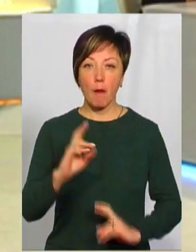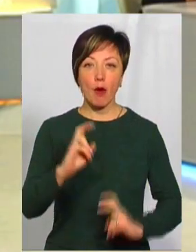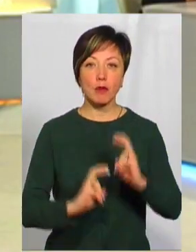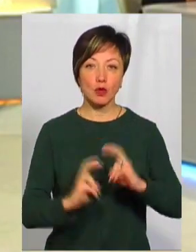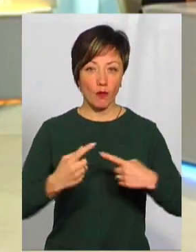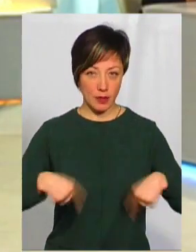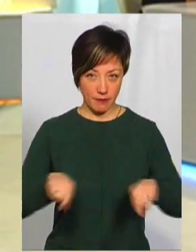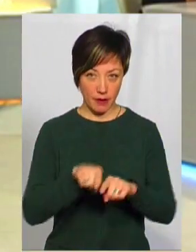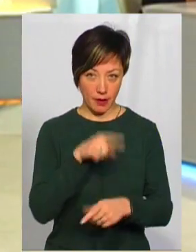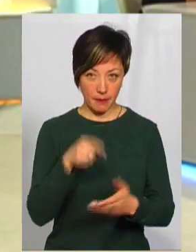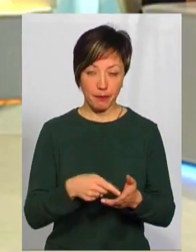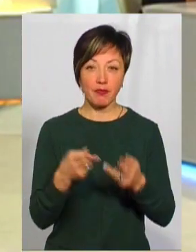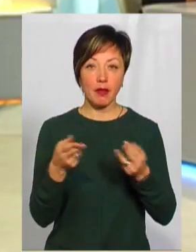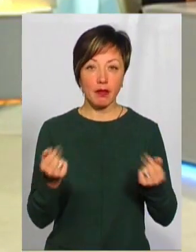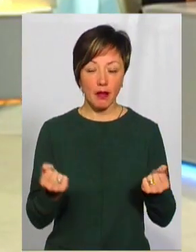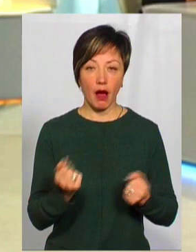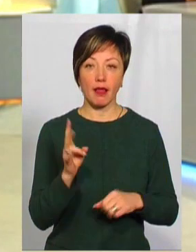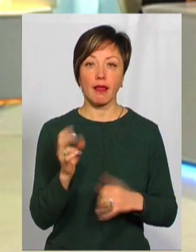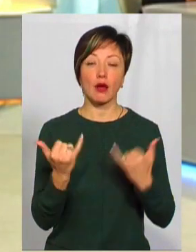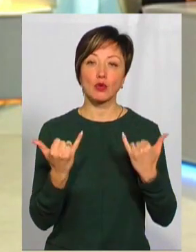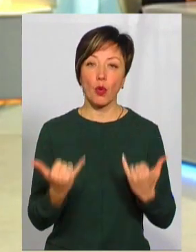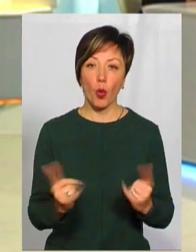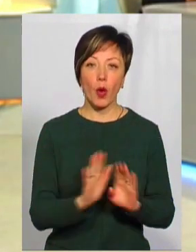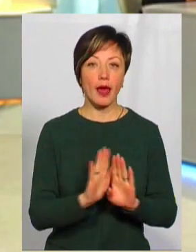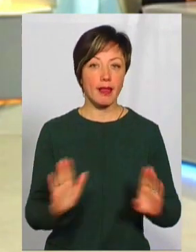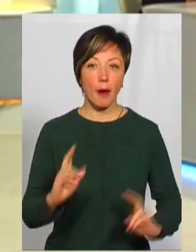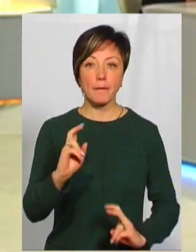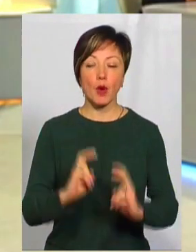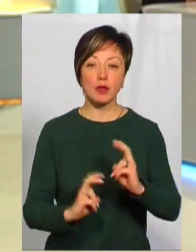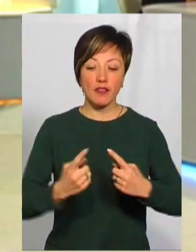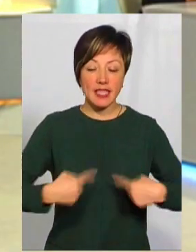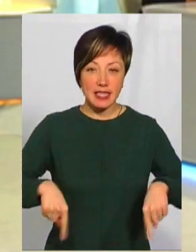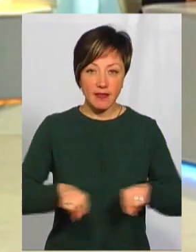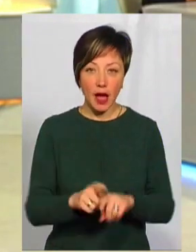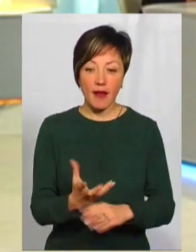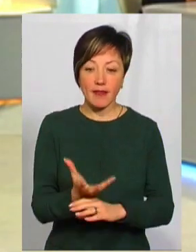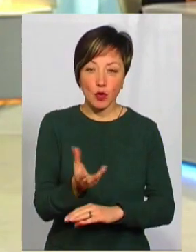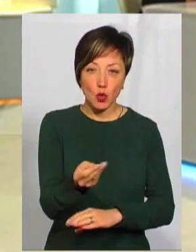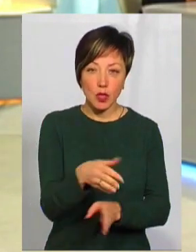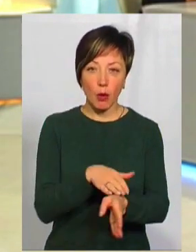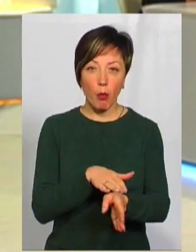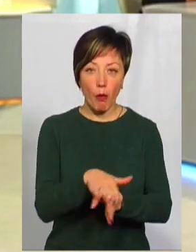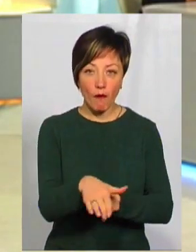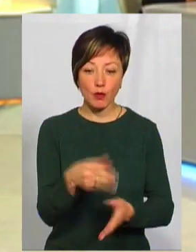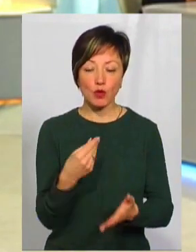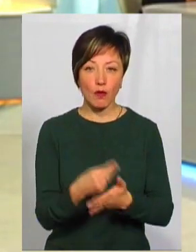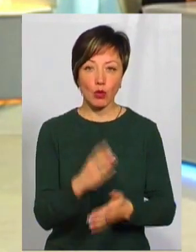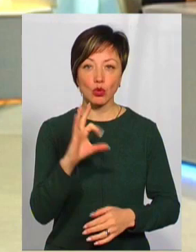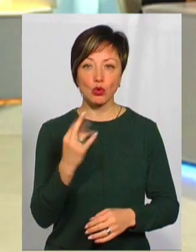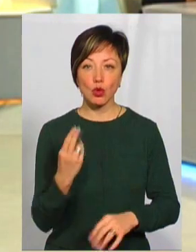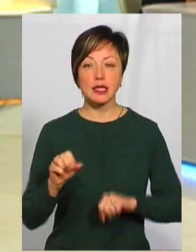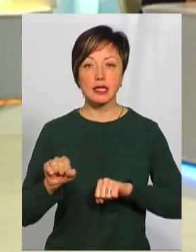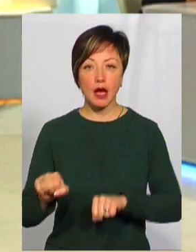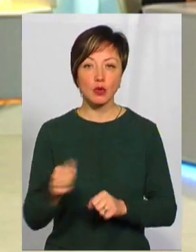сфери? Так, на сьогодні непромислова сфера фінансується повністю з фонду соціального